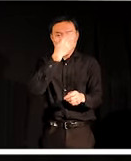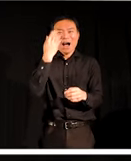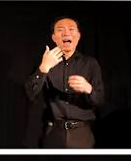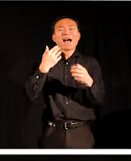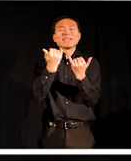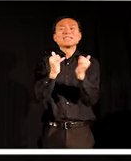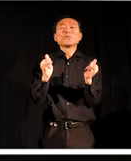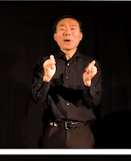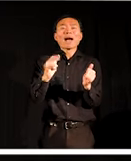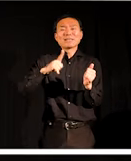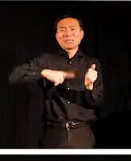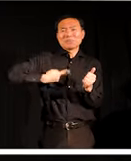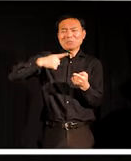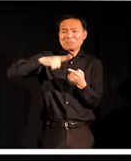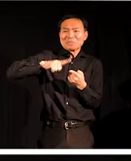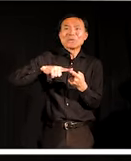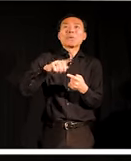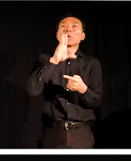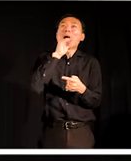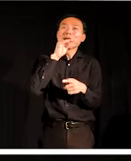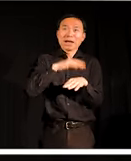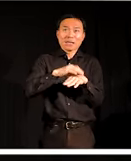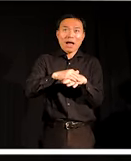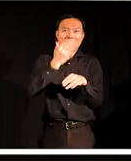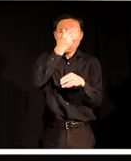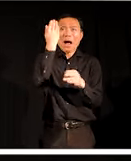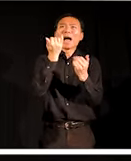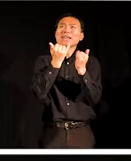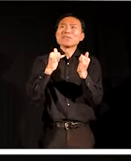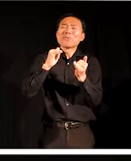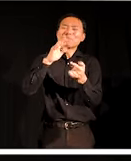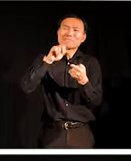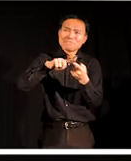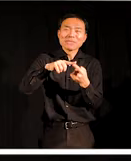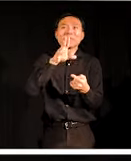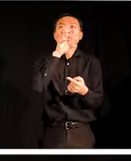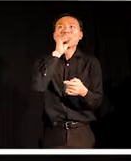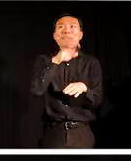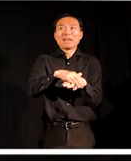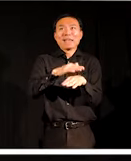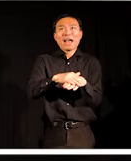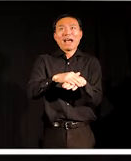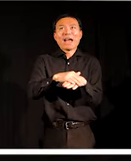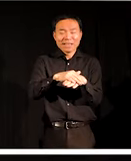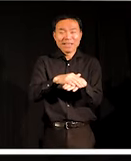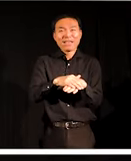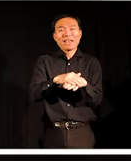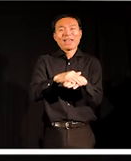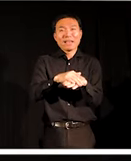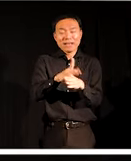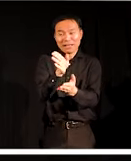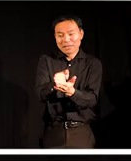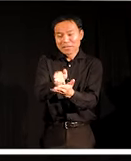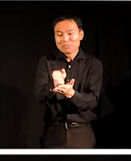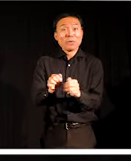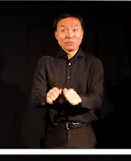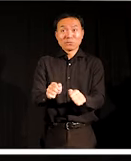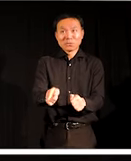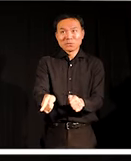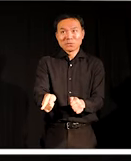あの若い世代ならではあのま沖縄の若い世代ならではのあの言葉遣いでガイドするので